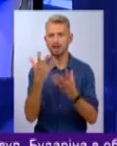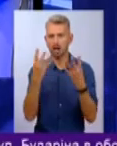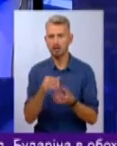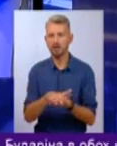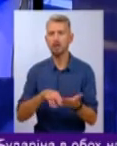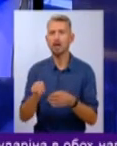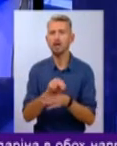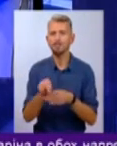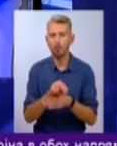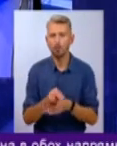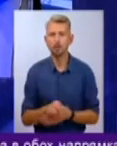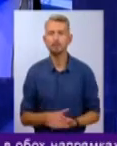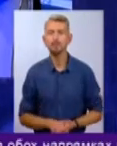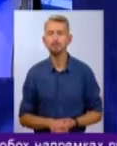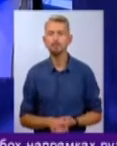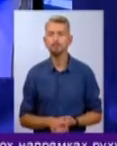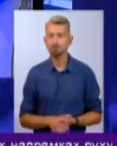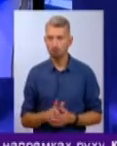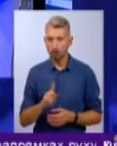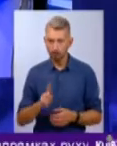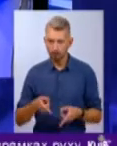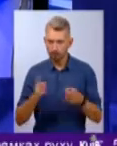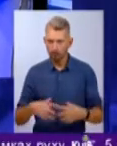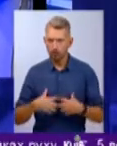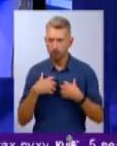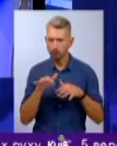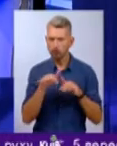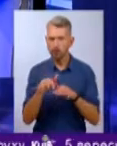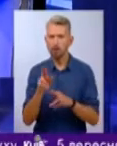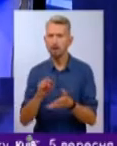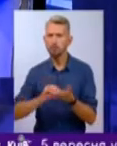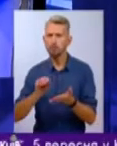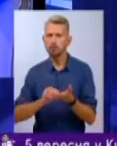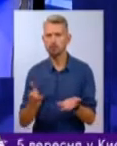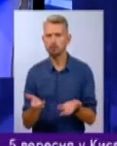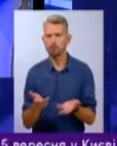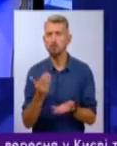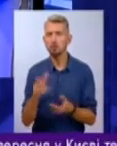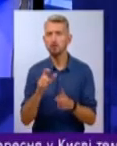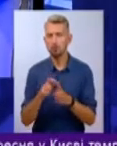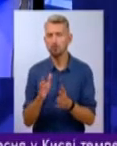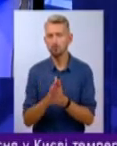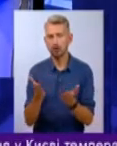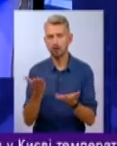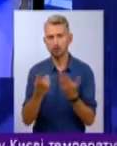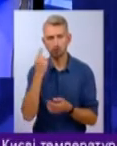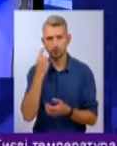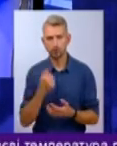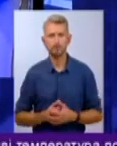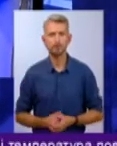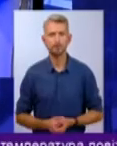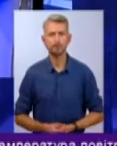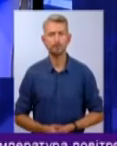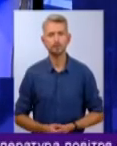триває ремонт. Івано, чи такі страшні затори, як про них пишуть? Тож тобі слово, будь ласка, якщо чуєш мене.